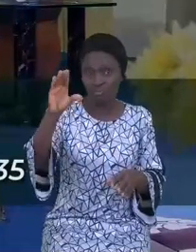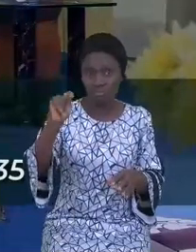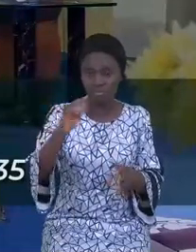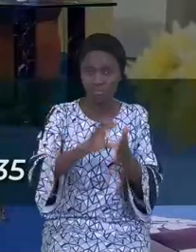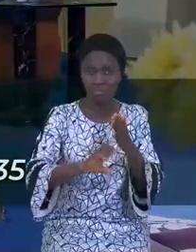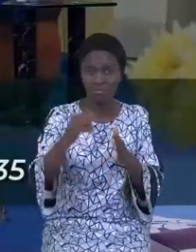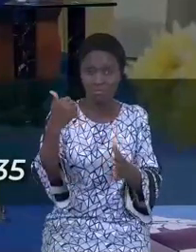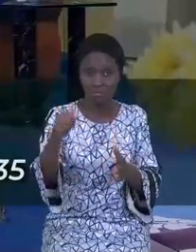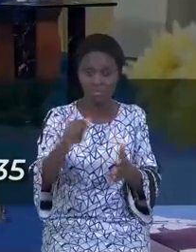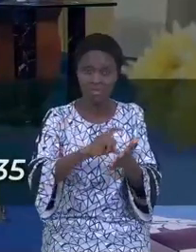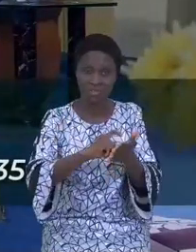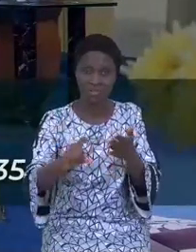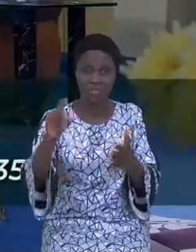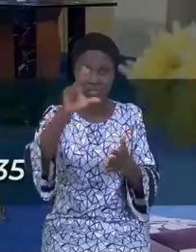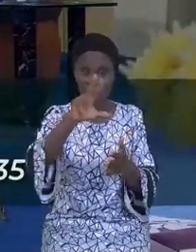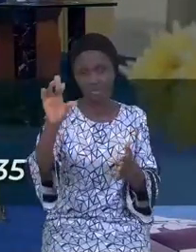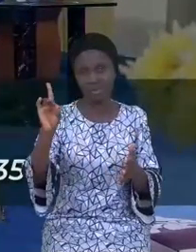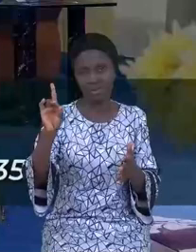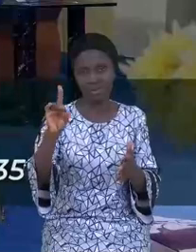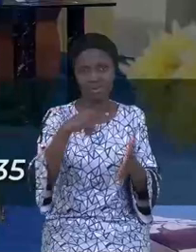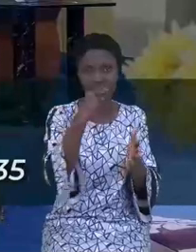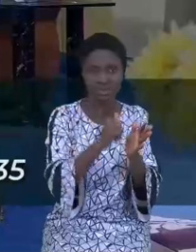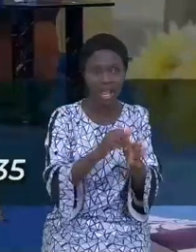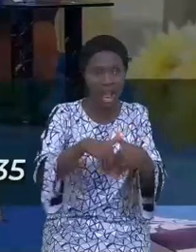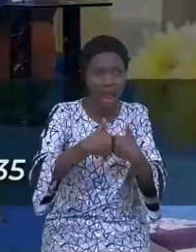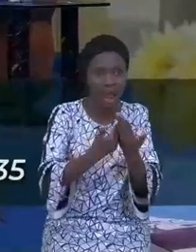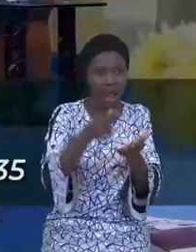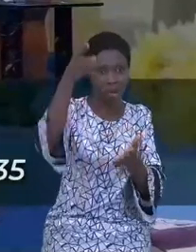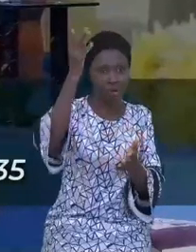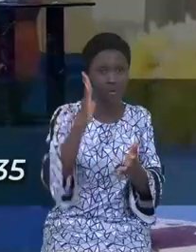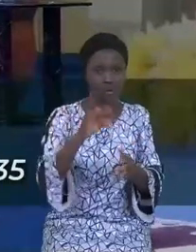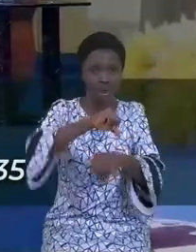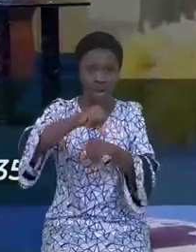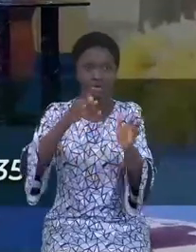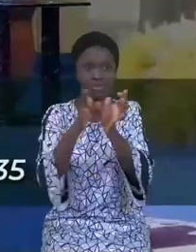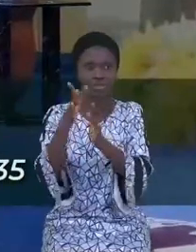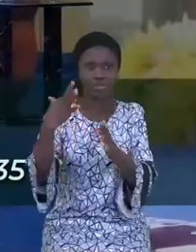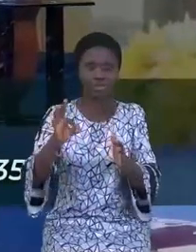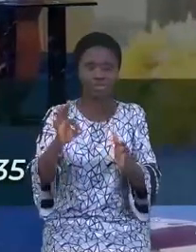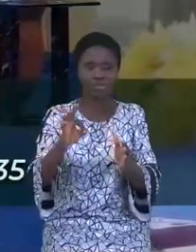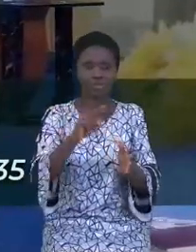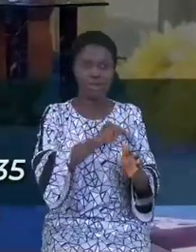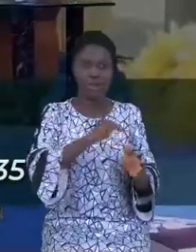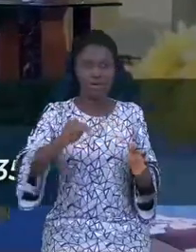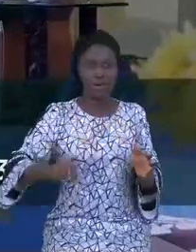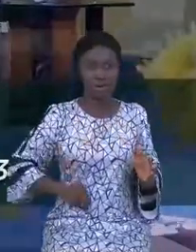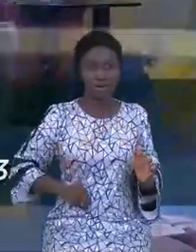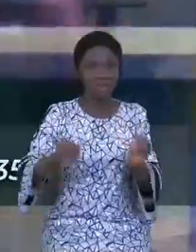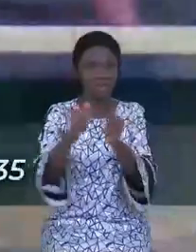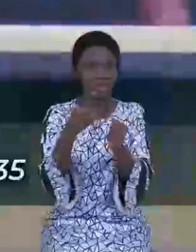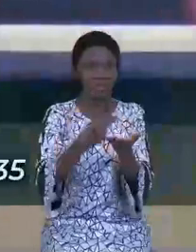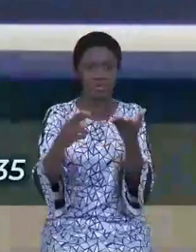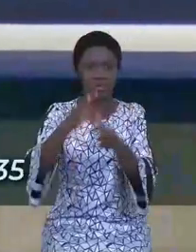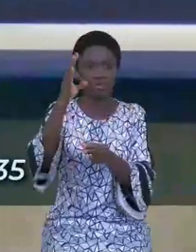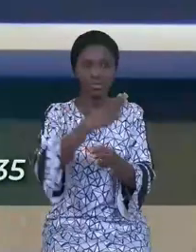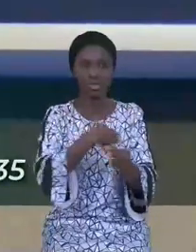Vous savez comment Dieu a oint du Saint-Esprit et de force Jésus de Nazareth, hein? Du Saint-Esprit et de force.